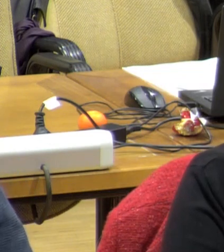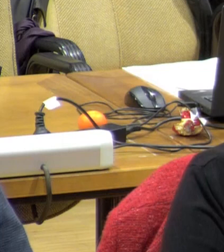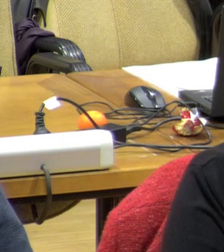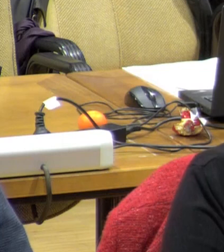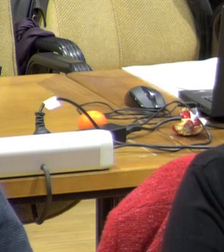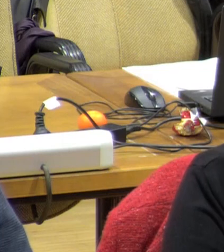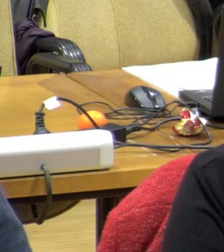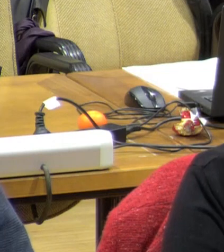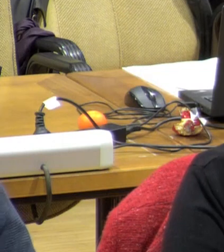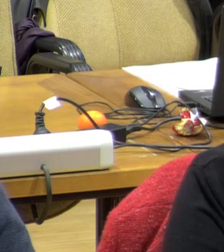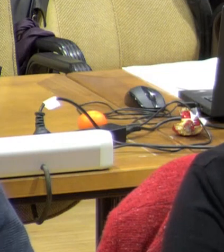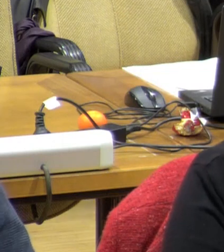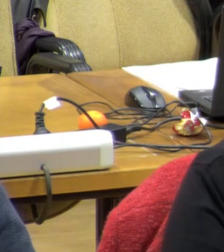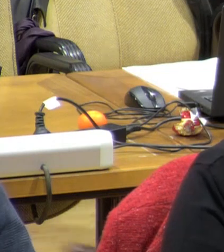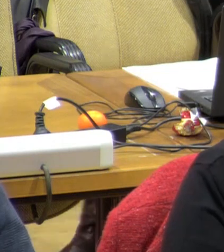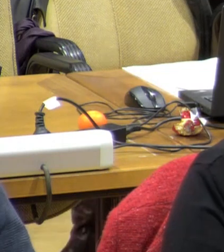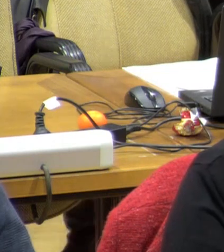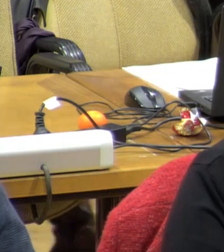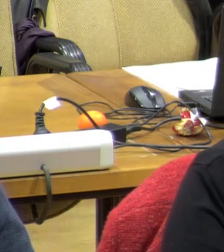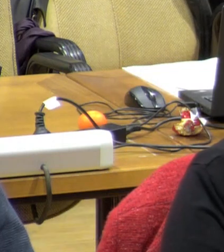les factures les